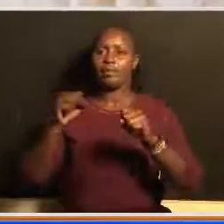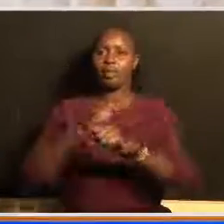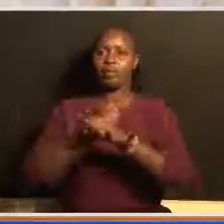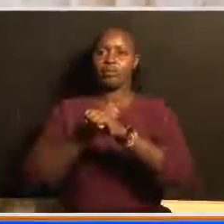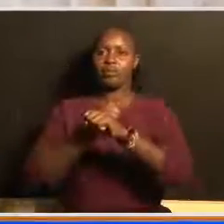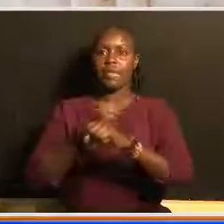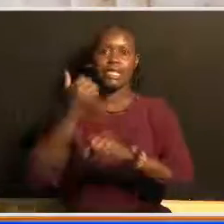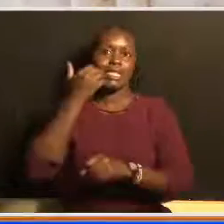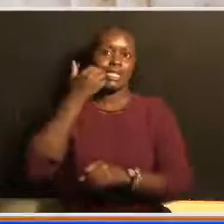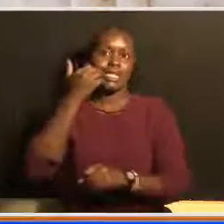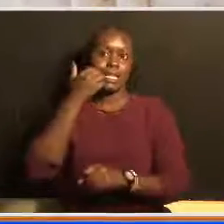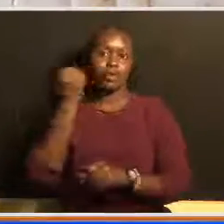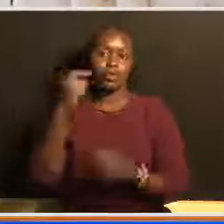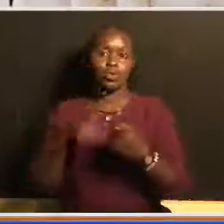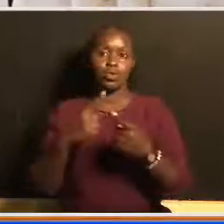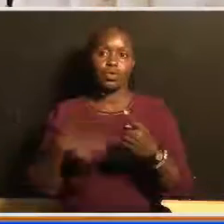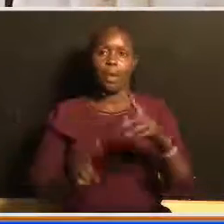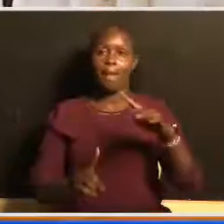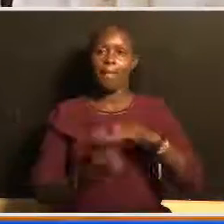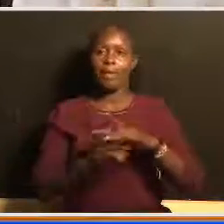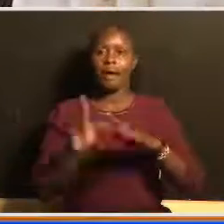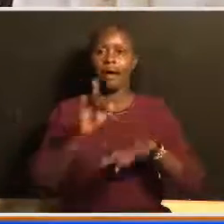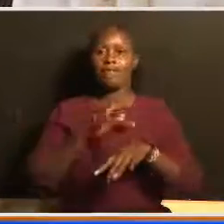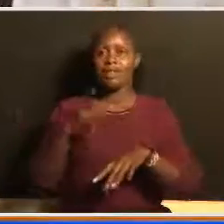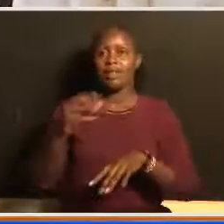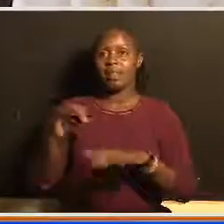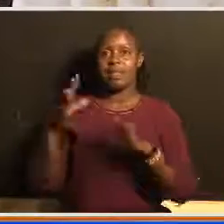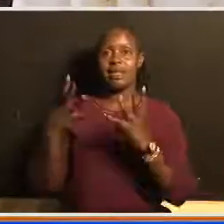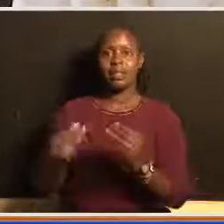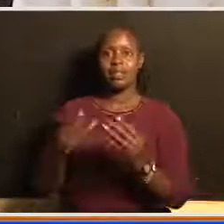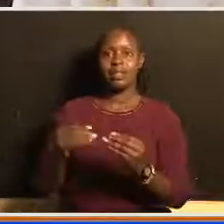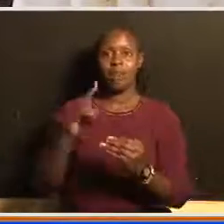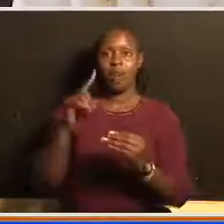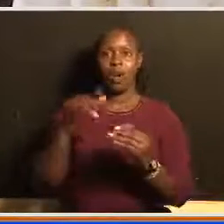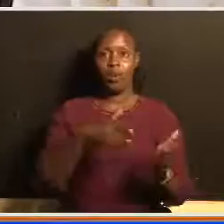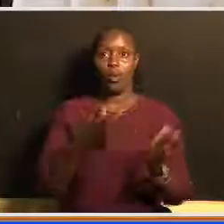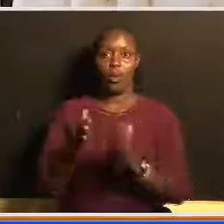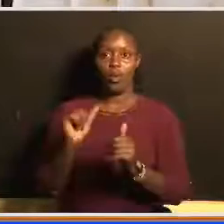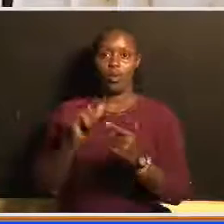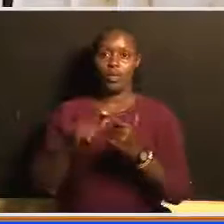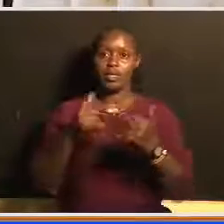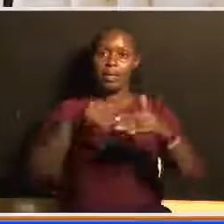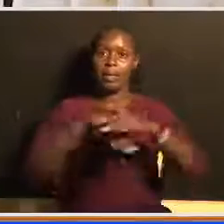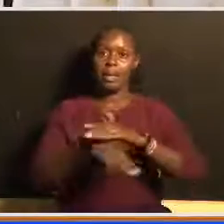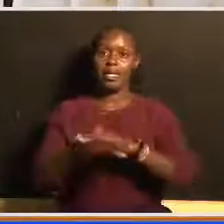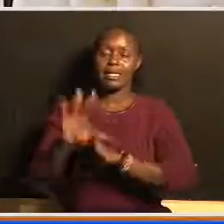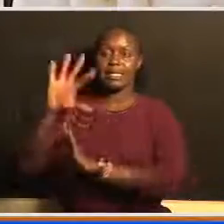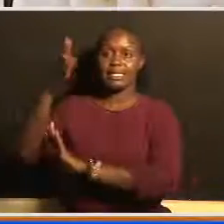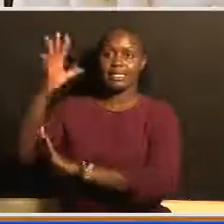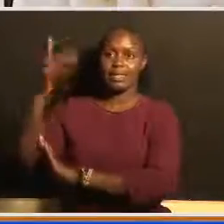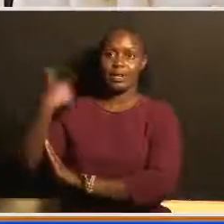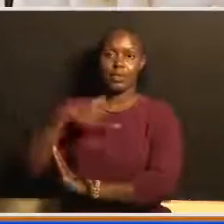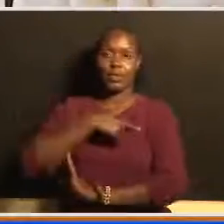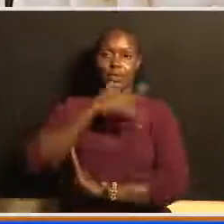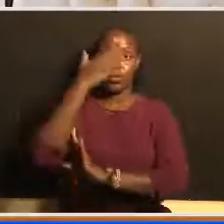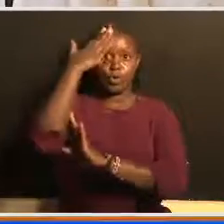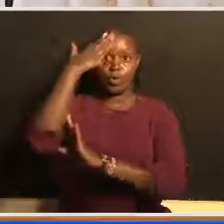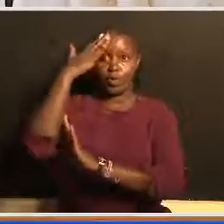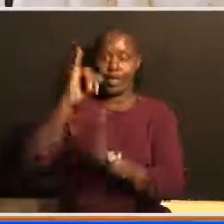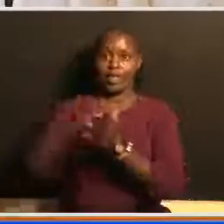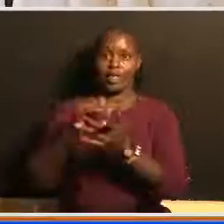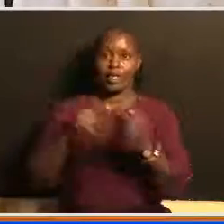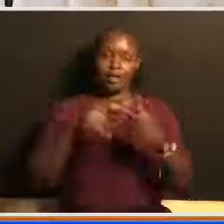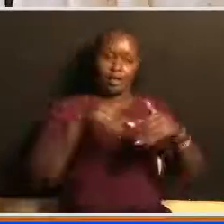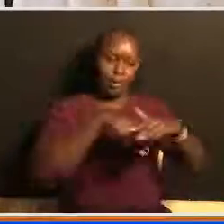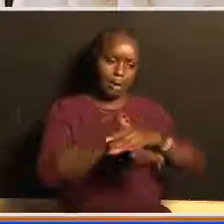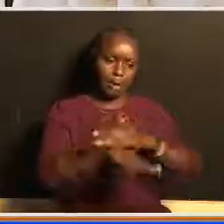yale magonjwa yatakuja yanaweza waadhiri. Kwa hiyo hiyo ni njia moja ambayo upanzi wa miti. Kwa hivyo tunajua kwamba tukipanda